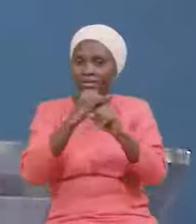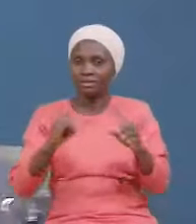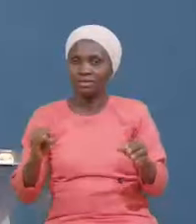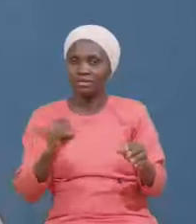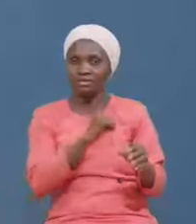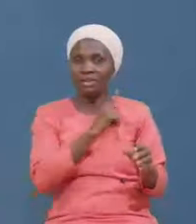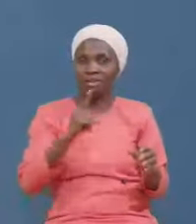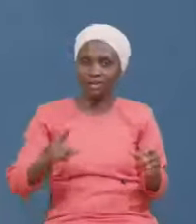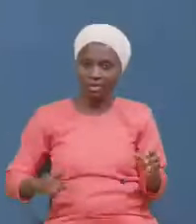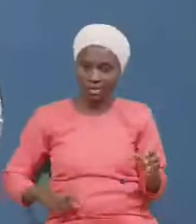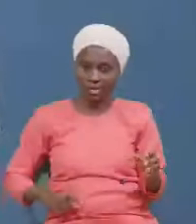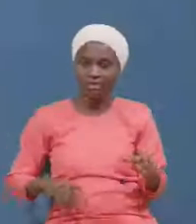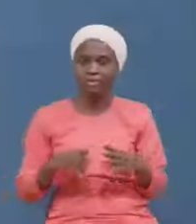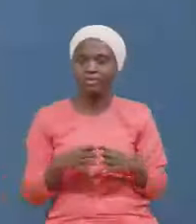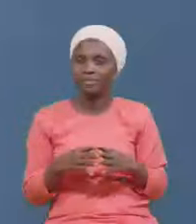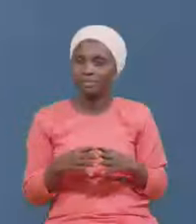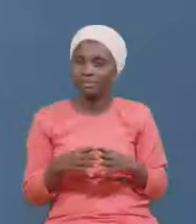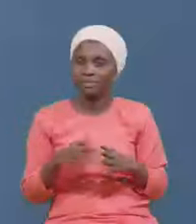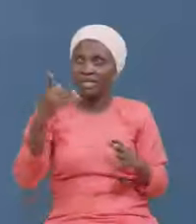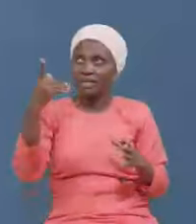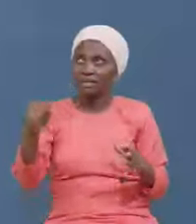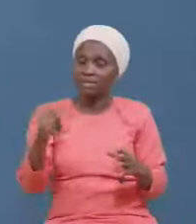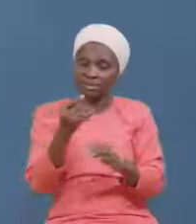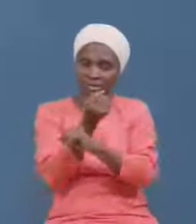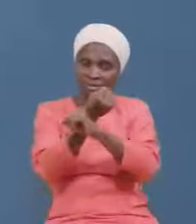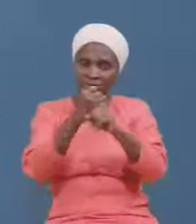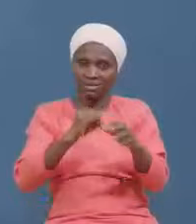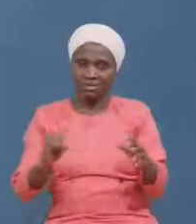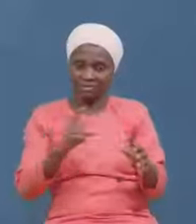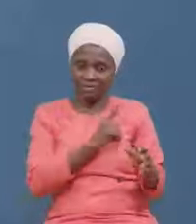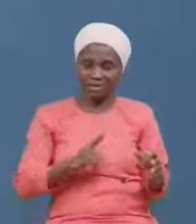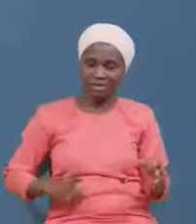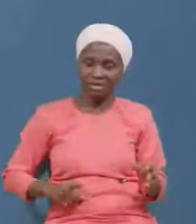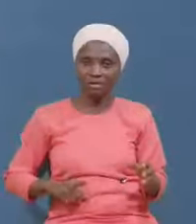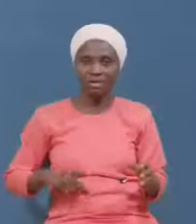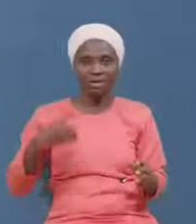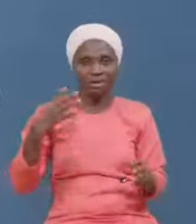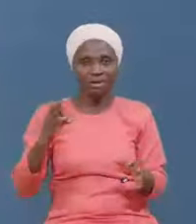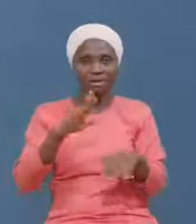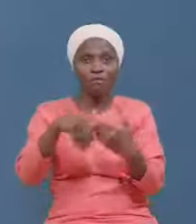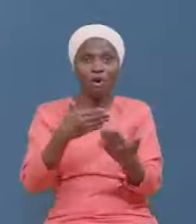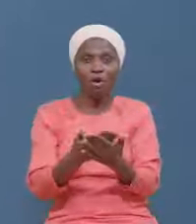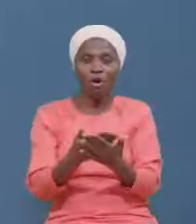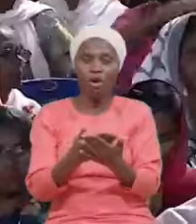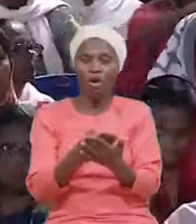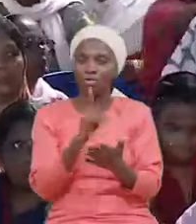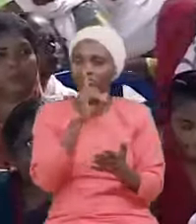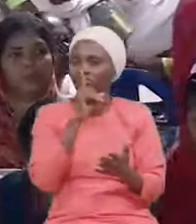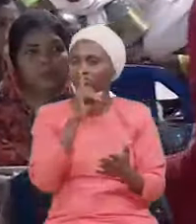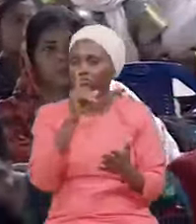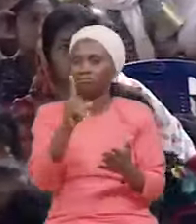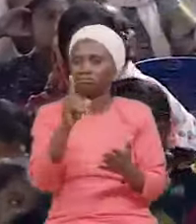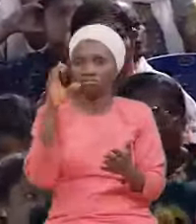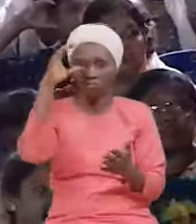మూడవదిగా రక్షించే ప్రభు. Lord of all sincere seekers. ఎదురు చూచే